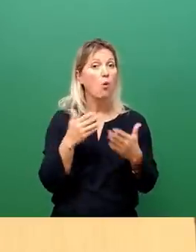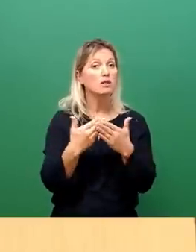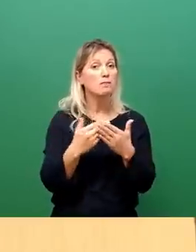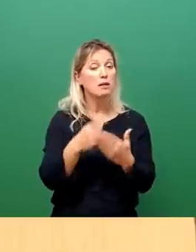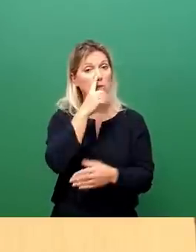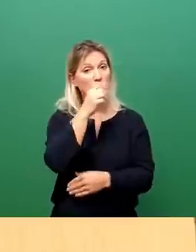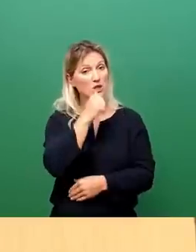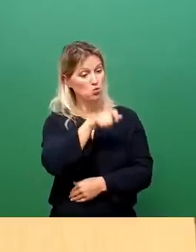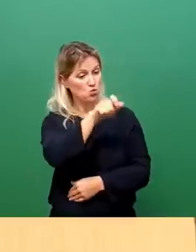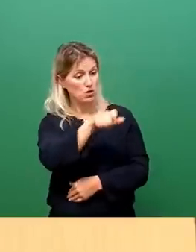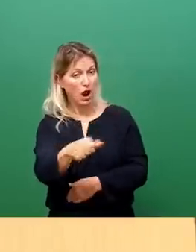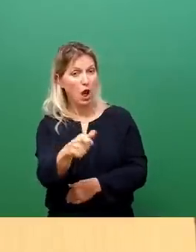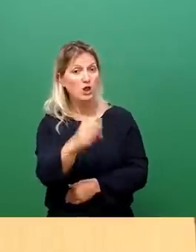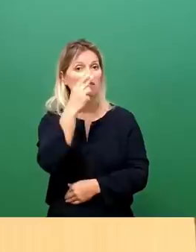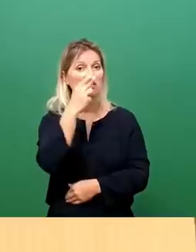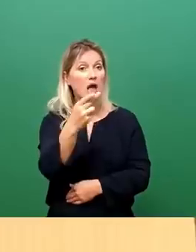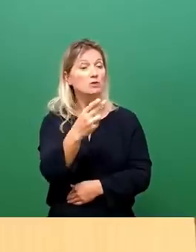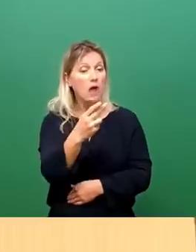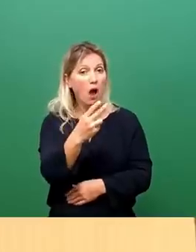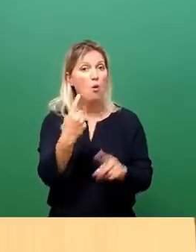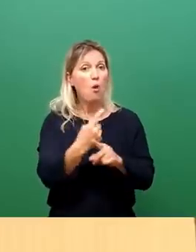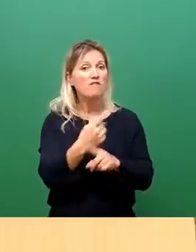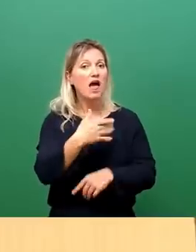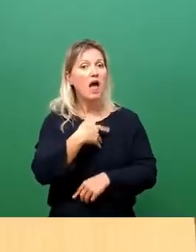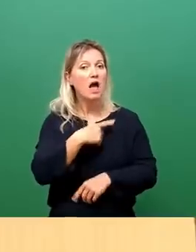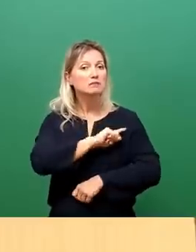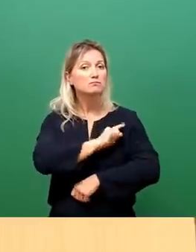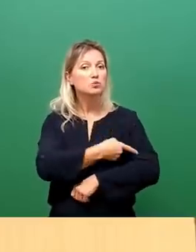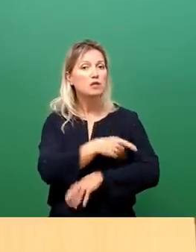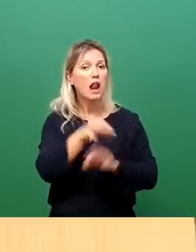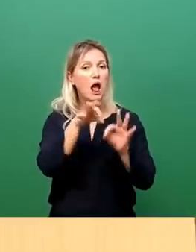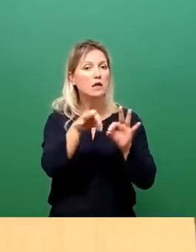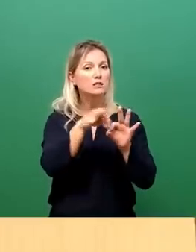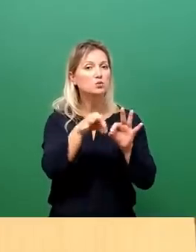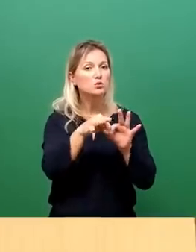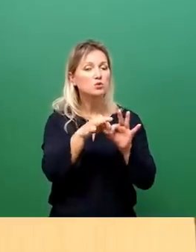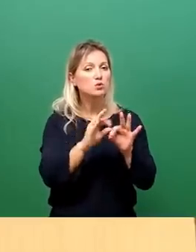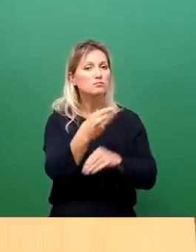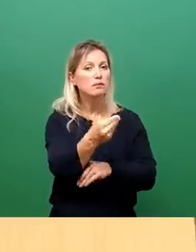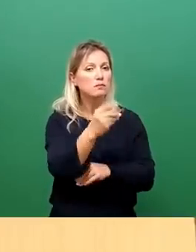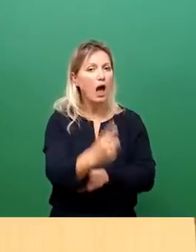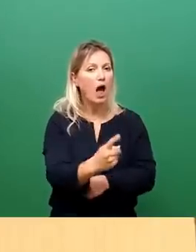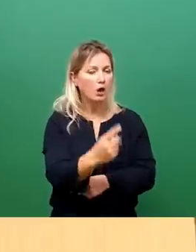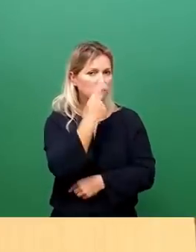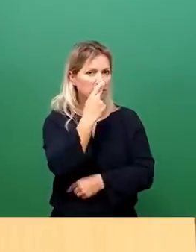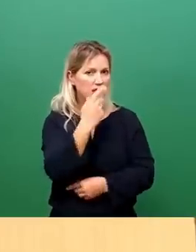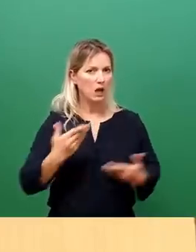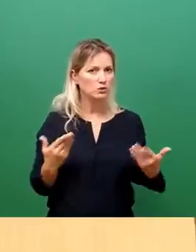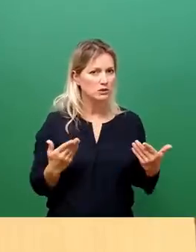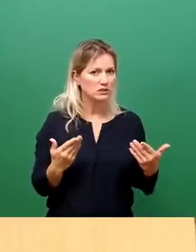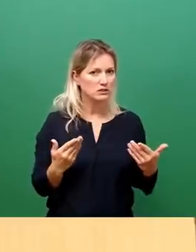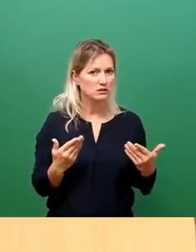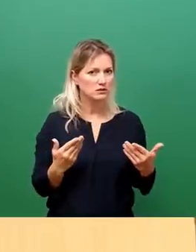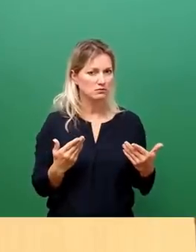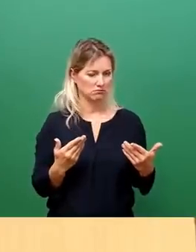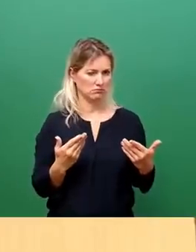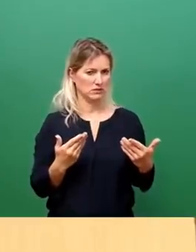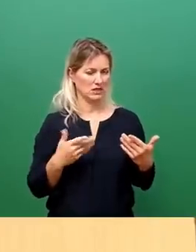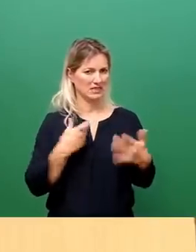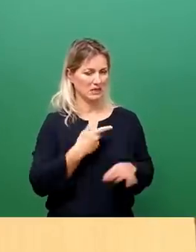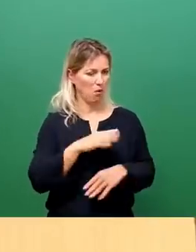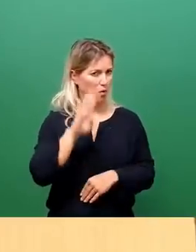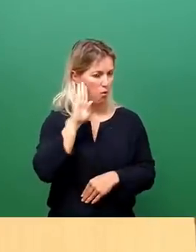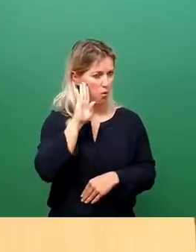Menschen häufiger auftretenden Herzmuskelentzündung ergeben. Zu dieser medizinisch und menschlich deprimierenden Bilanz